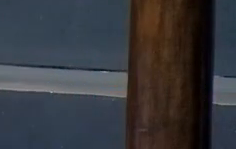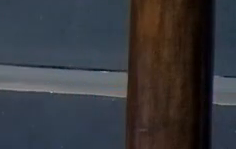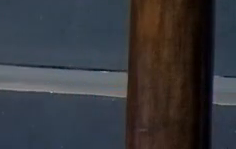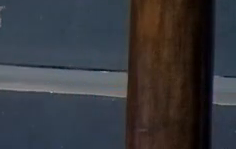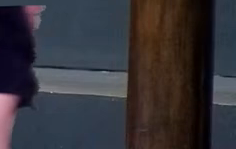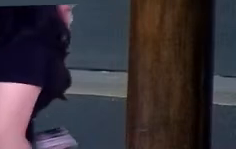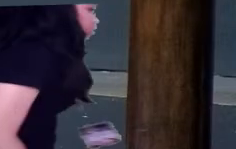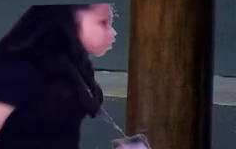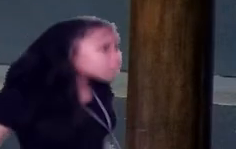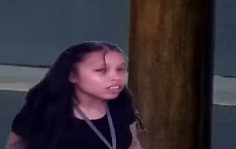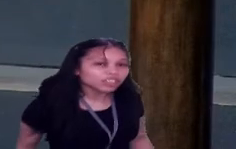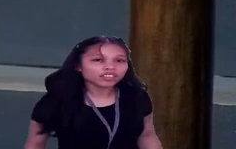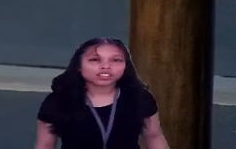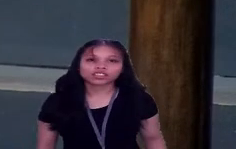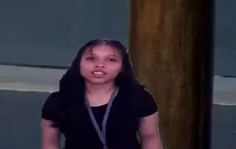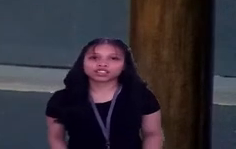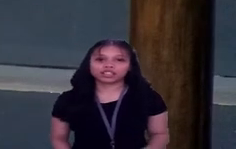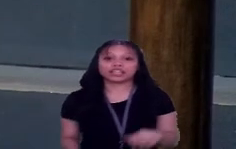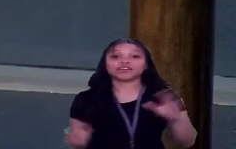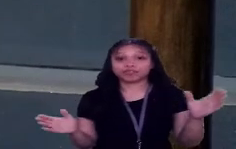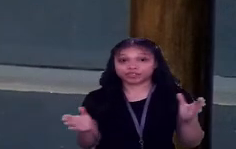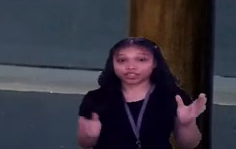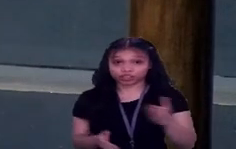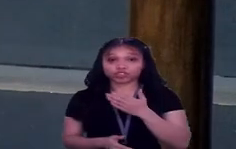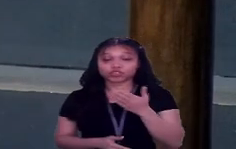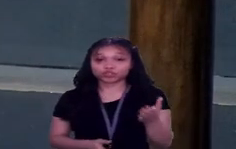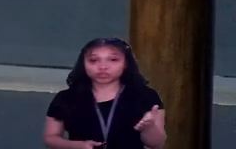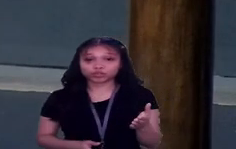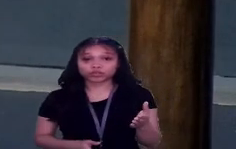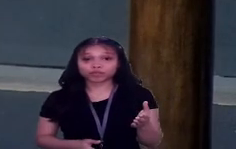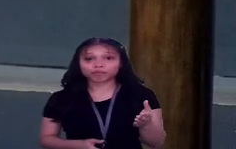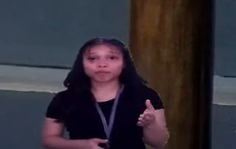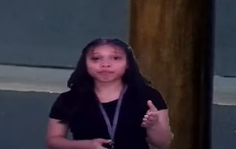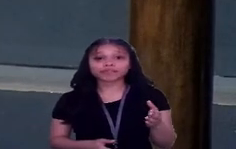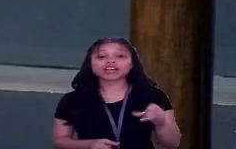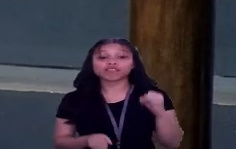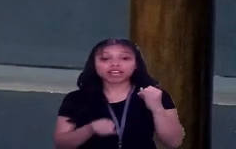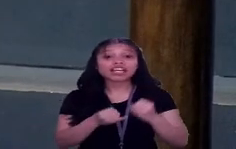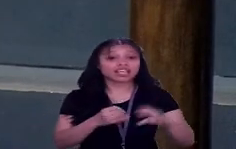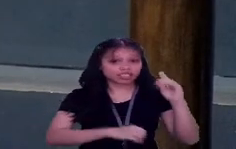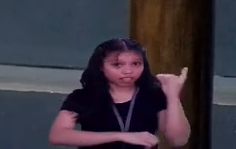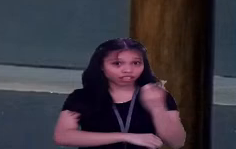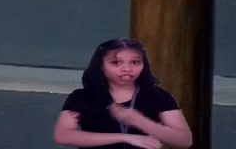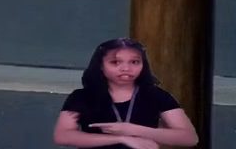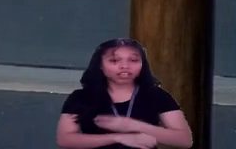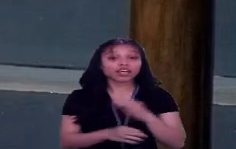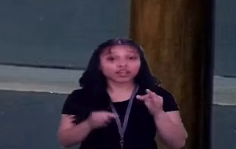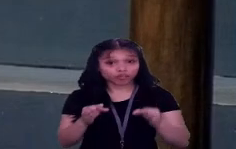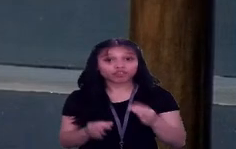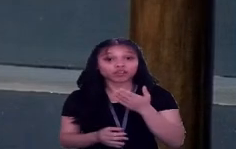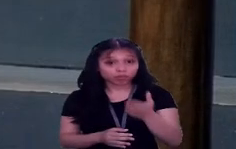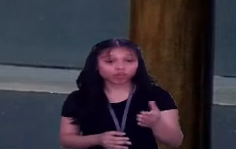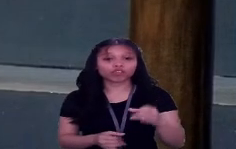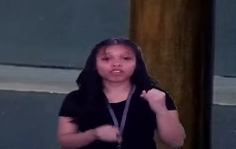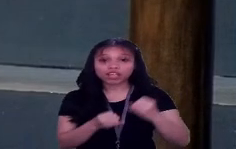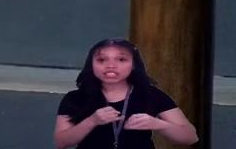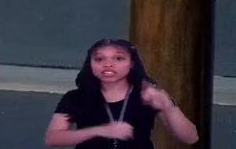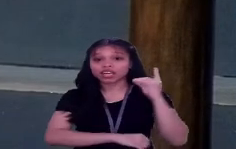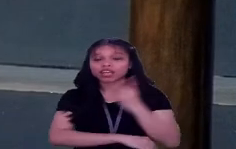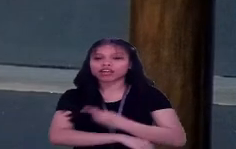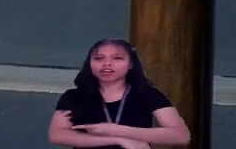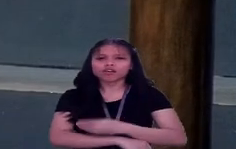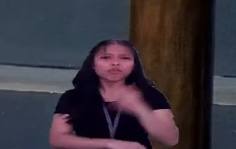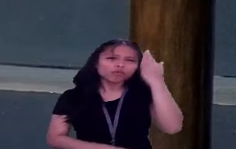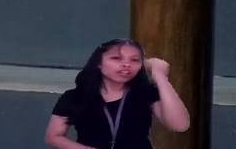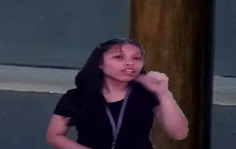God used why I surrendered my life. And I would like to encourage you din po, if this were to be our last day po, isipin po natin kung ito na pong huling araw natin, why not give